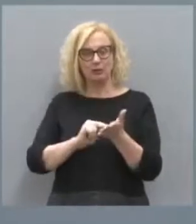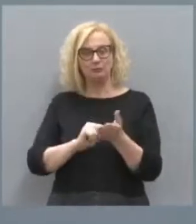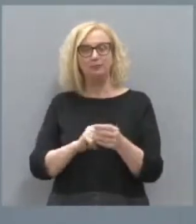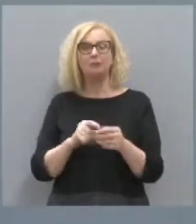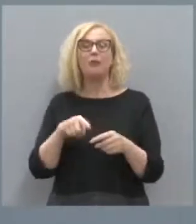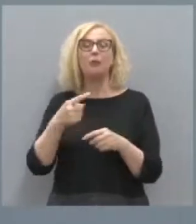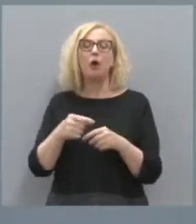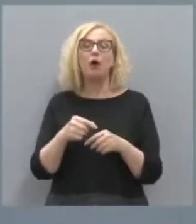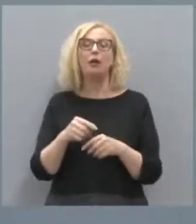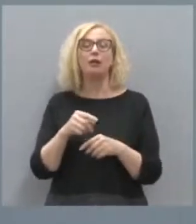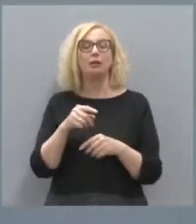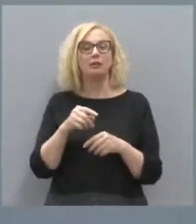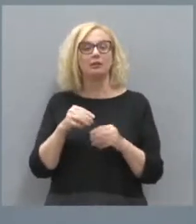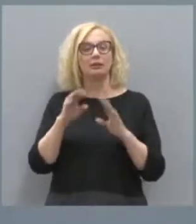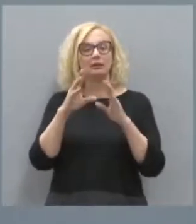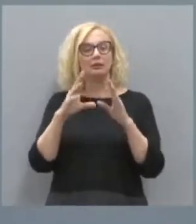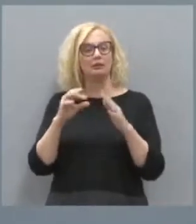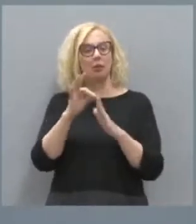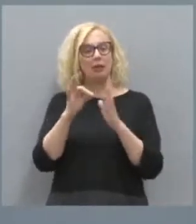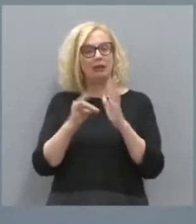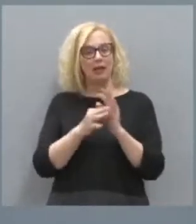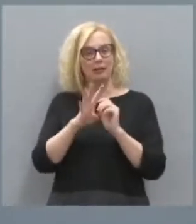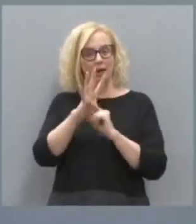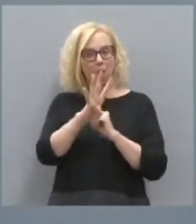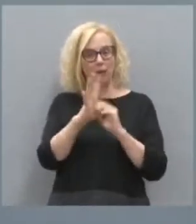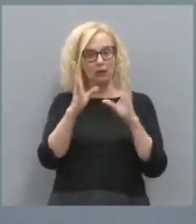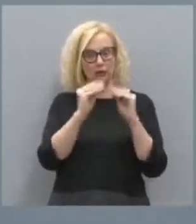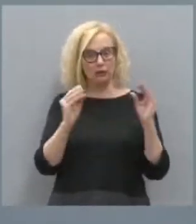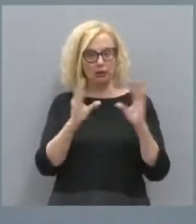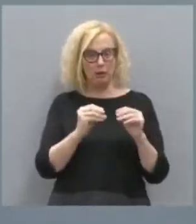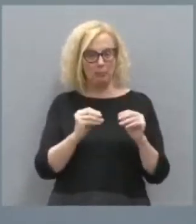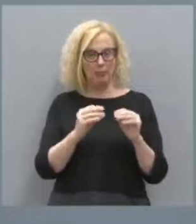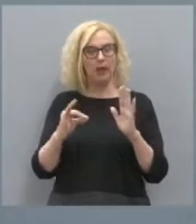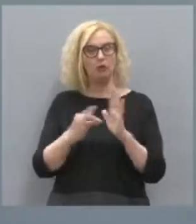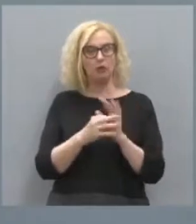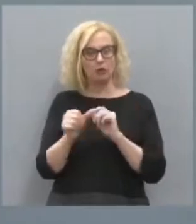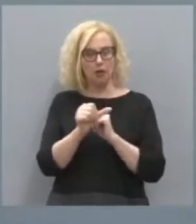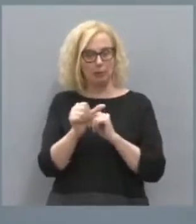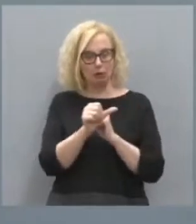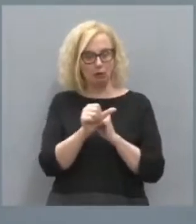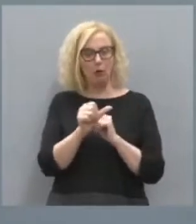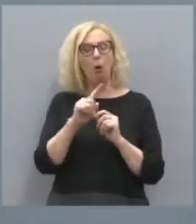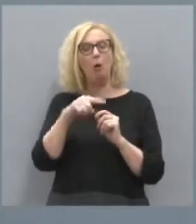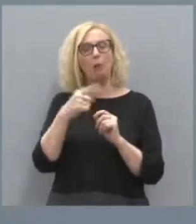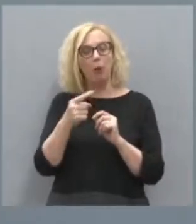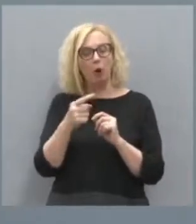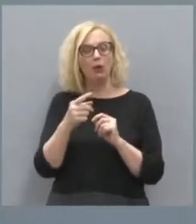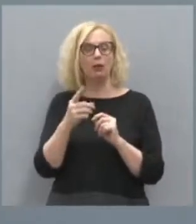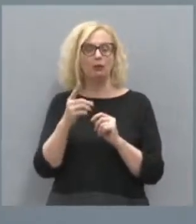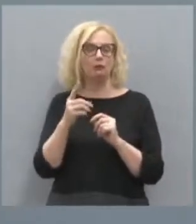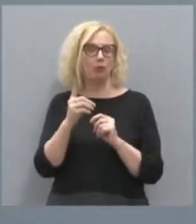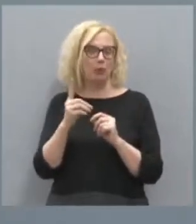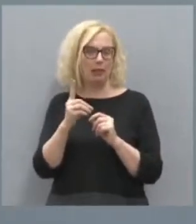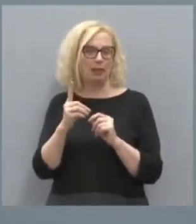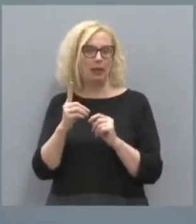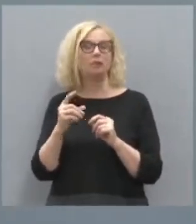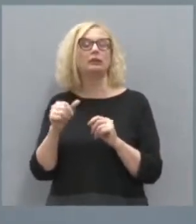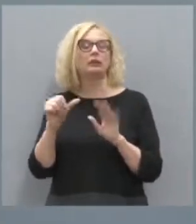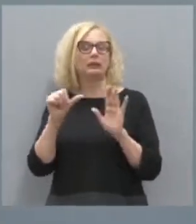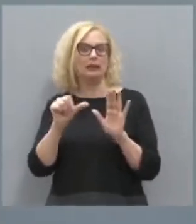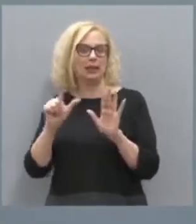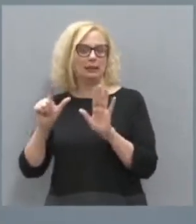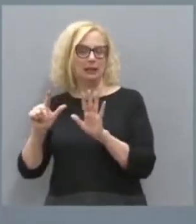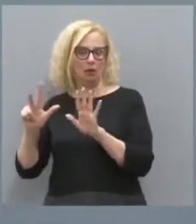del 4 dicembre è un sabato quindi si lavora anche la domenica poi 6 il 7 el 8